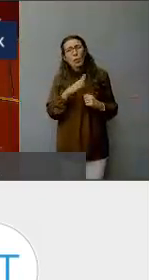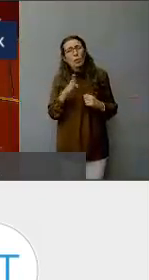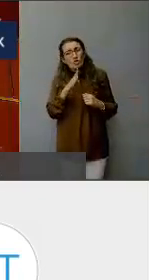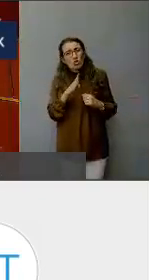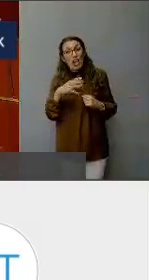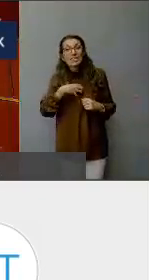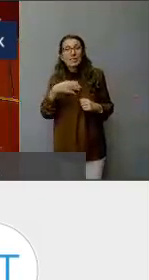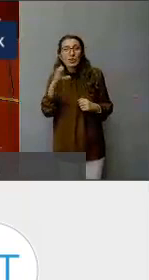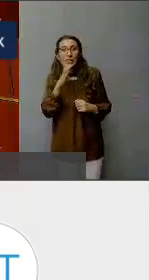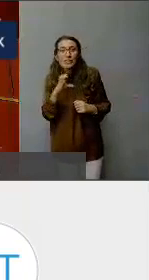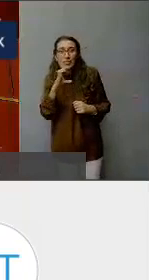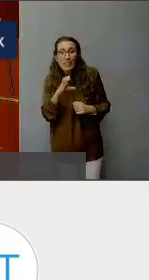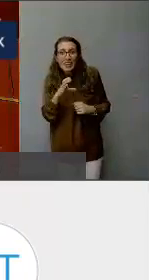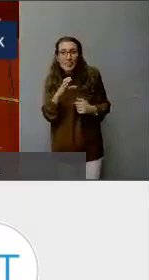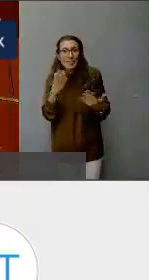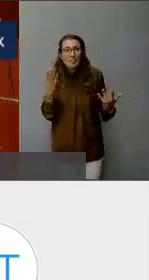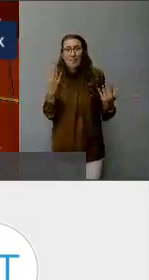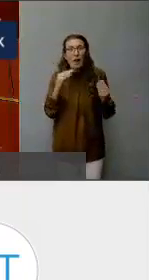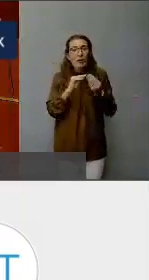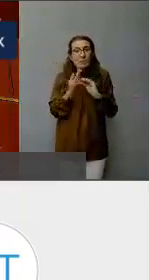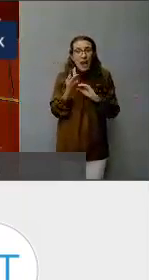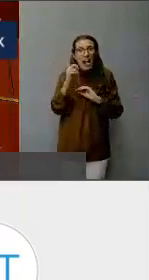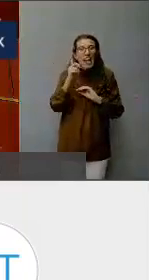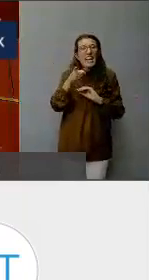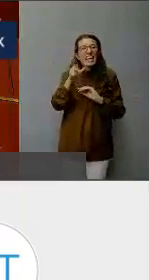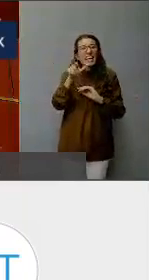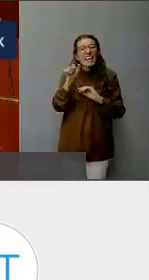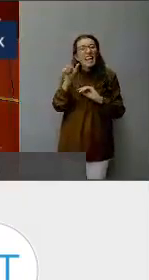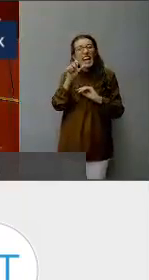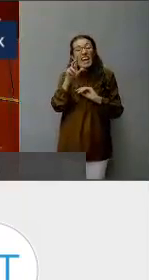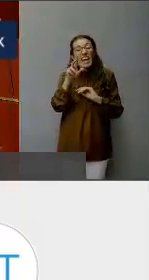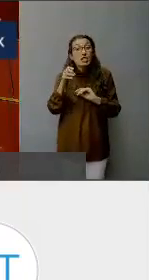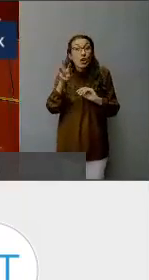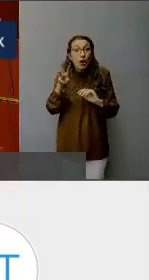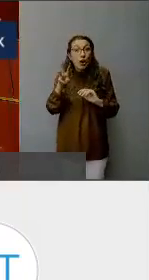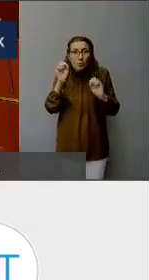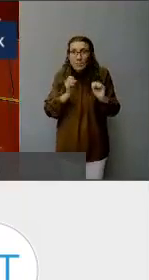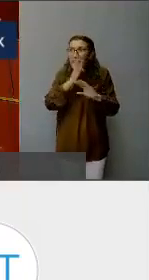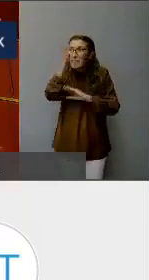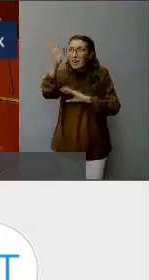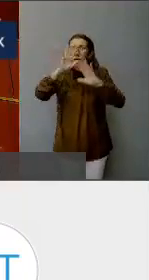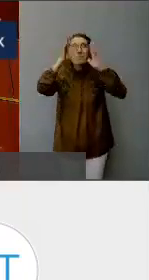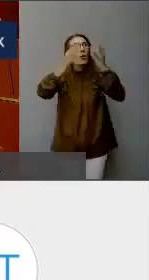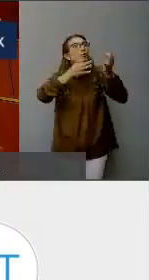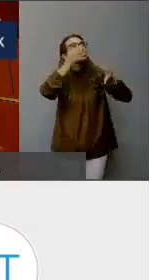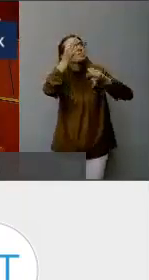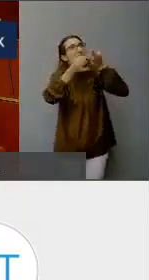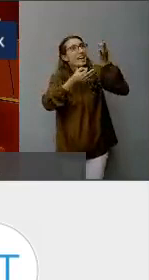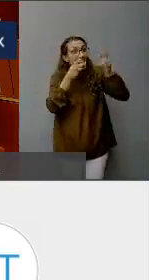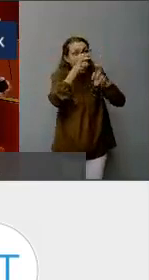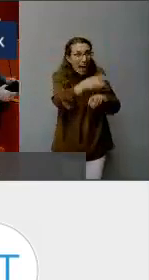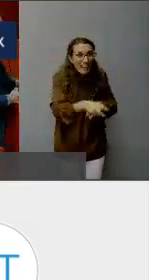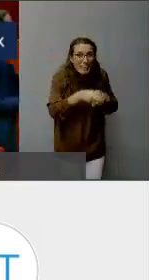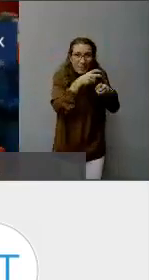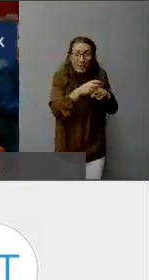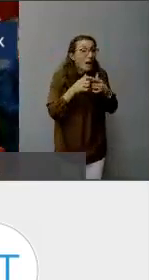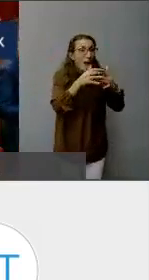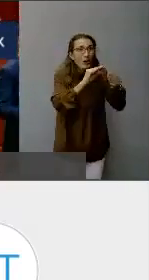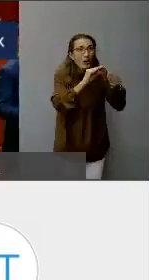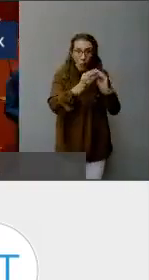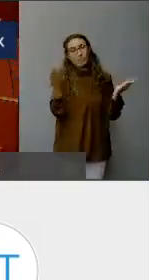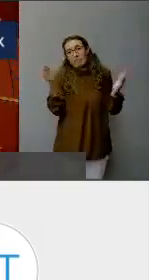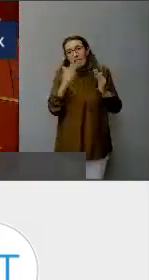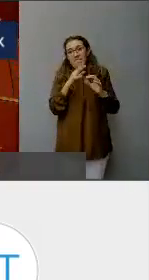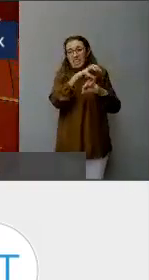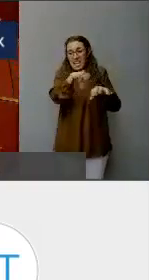cenci non siano stati invitati a glasgow valcomp 26 a spiegare al mondo che per sviluppare l'agricoltura si possono costruire ci debba costruire